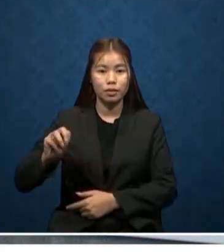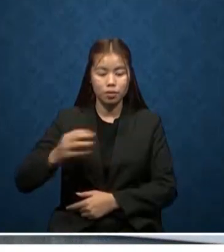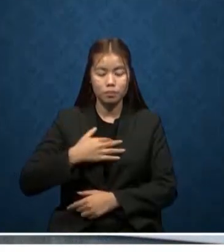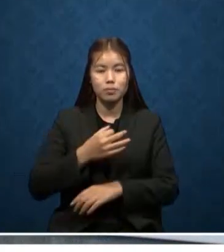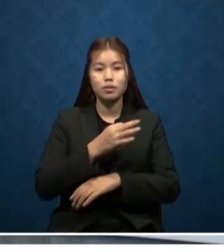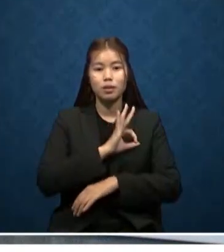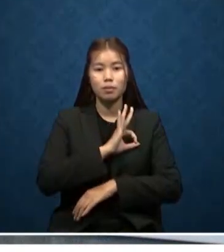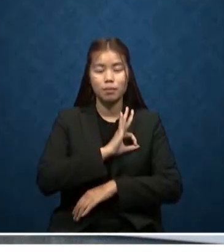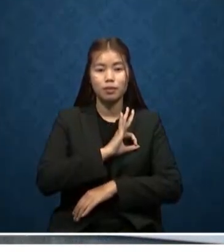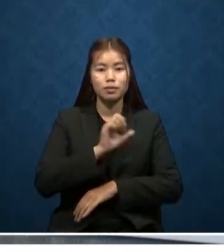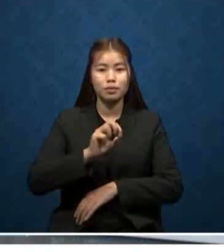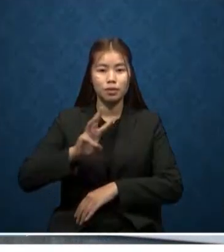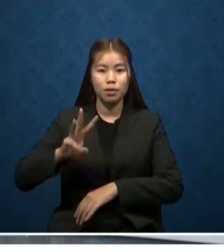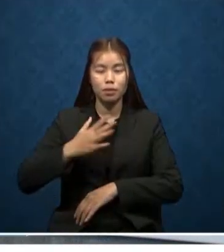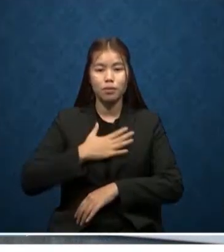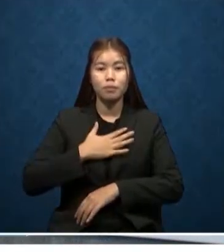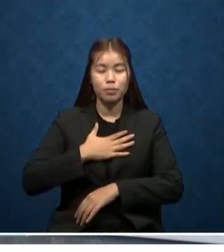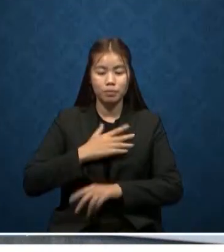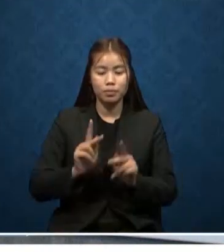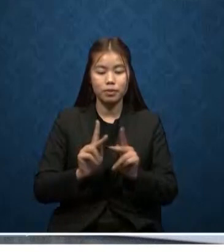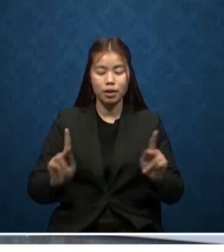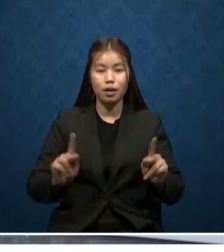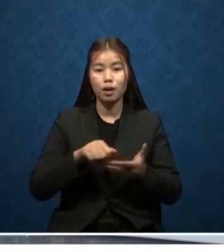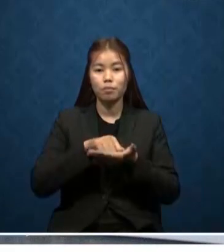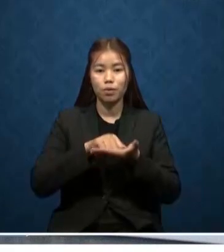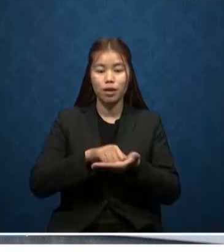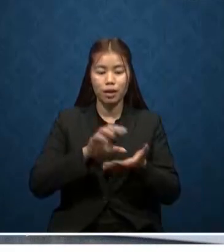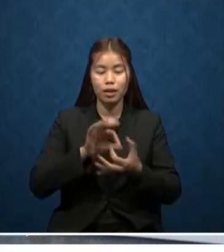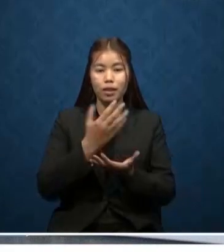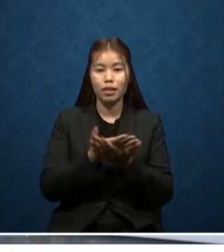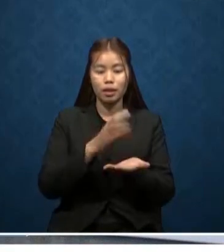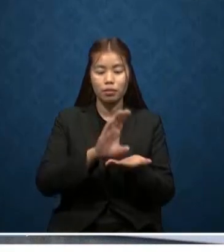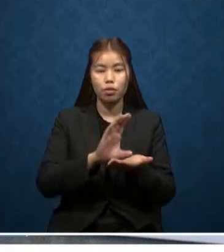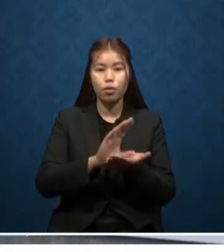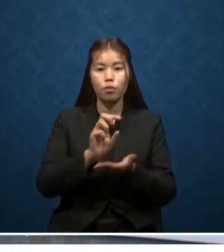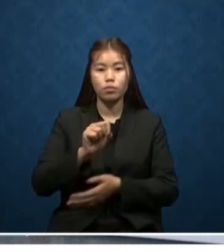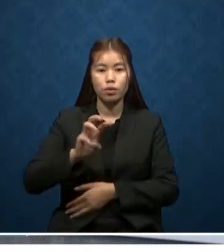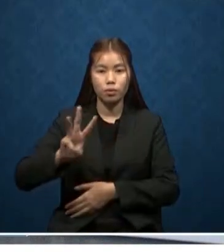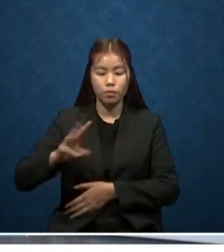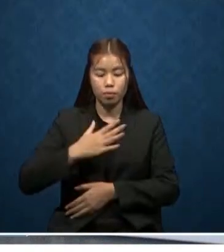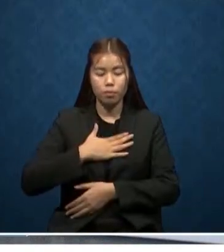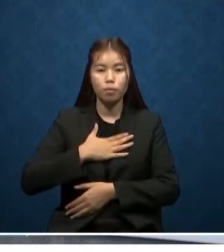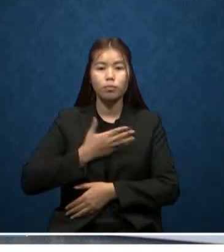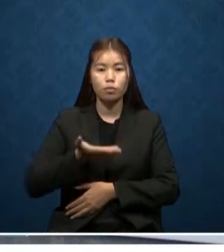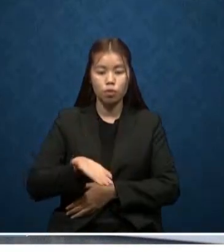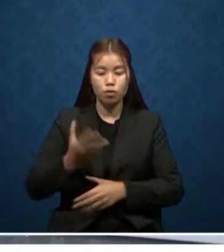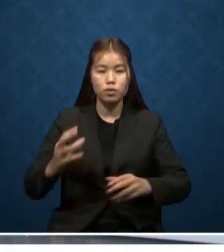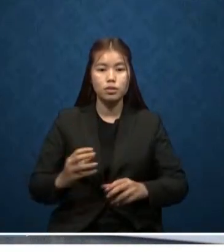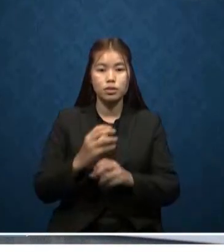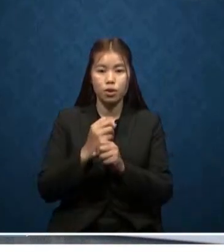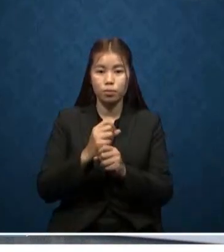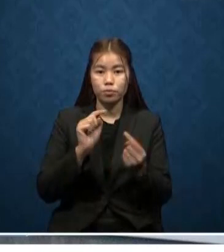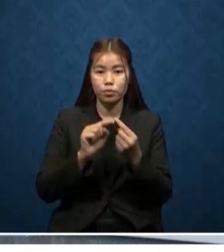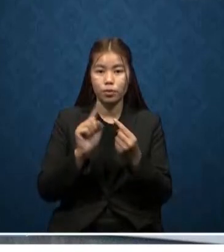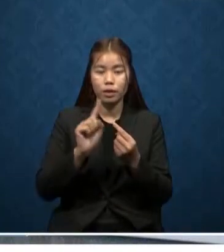ฐานะประธานคณะกรมมการติดตามการหารงบประมาณของวุฒิสภาขออนุญาตเรียนสรุปในเรื่องเกี่ยว